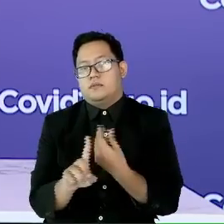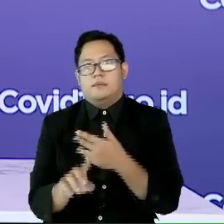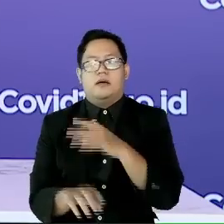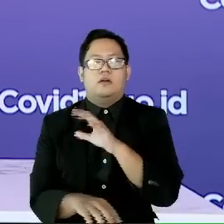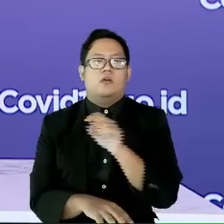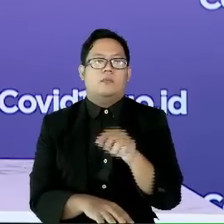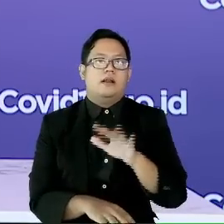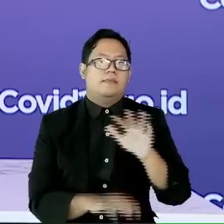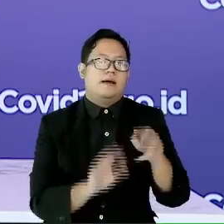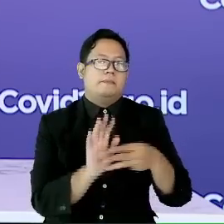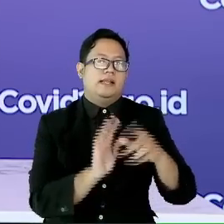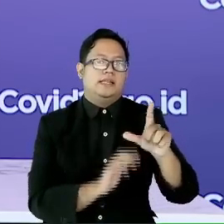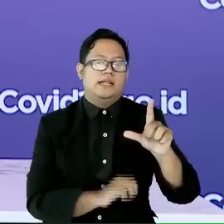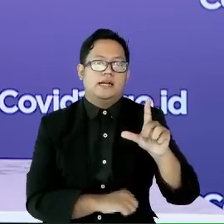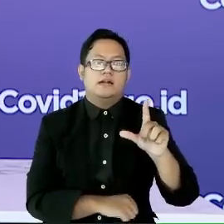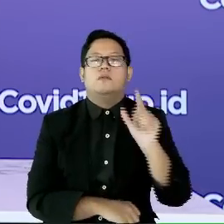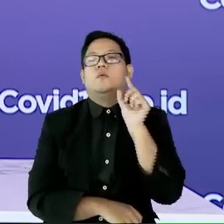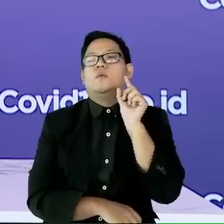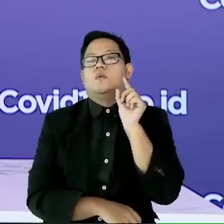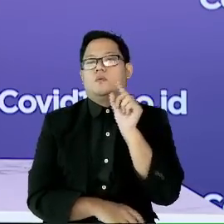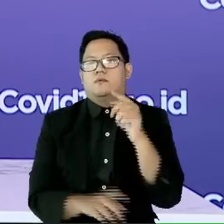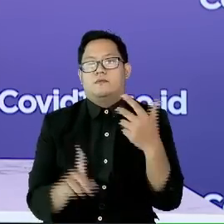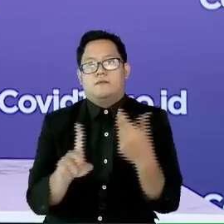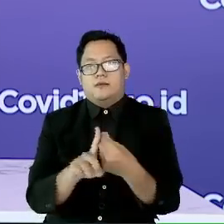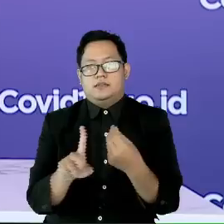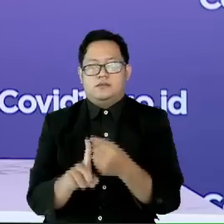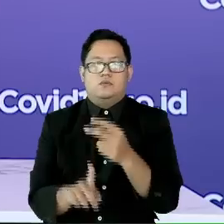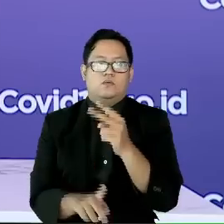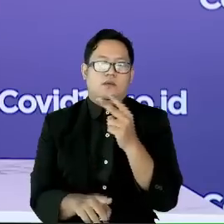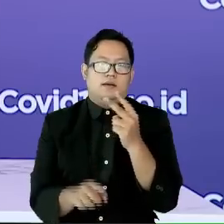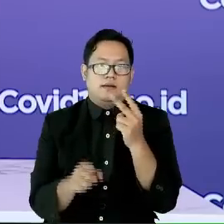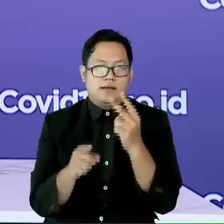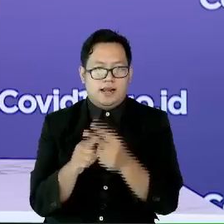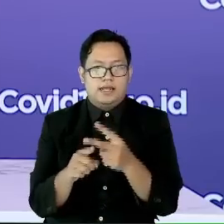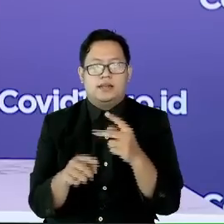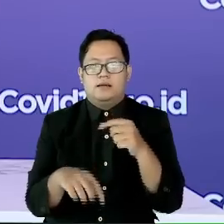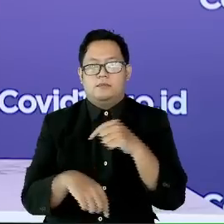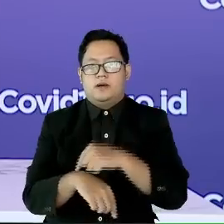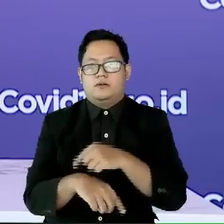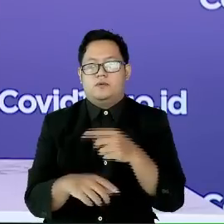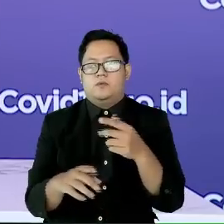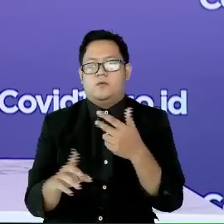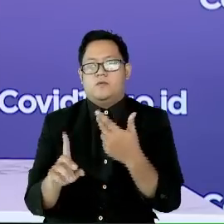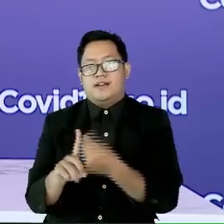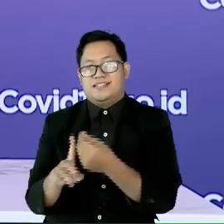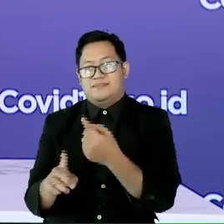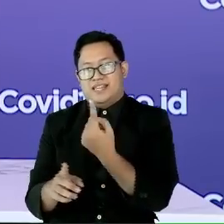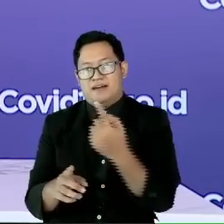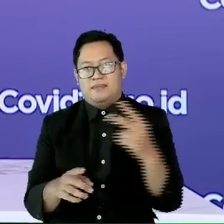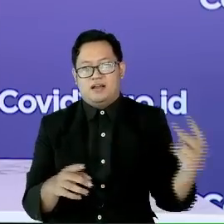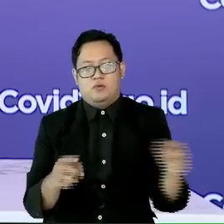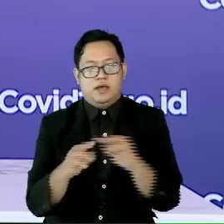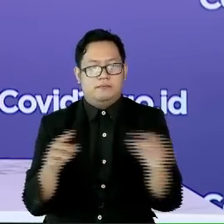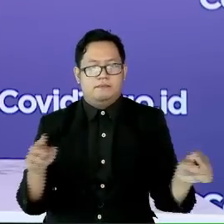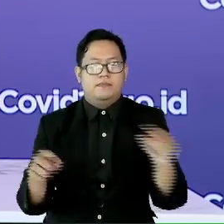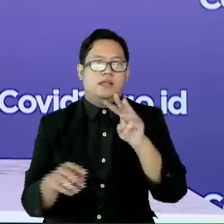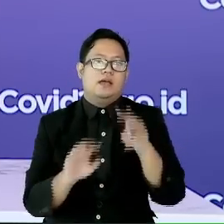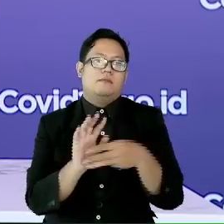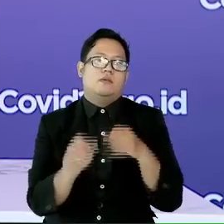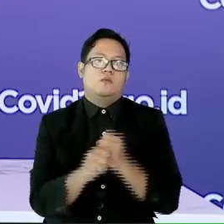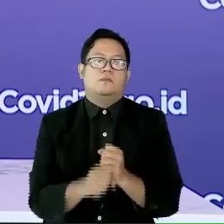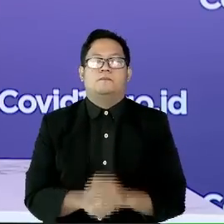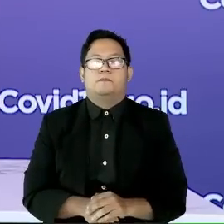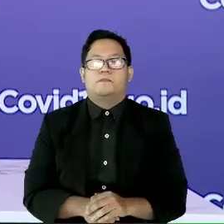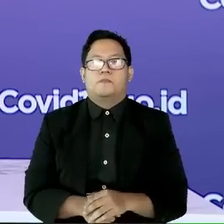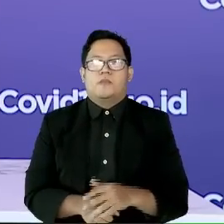ml untuk 2 kali penyuntikan dalam rentang waktu 3 minggu. Demikian konferensi pers